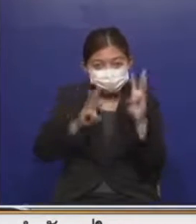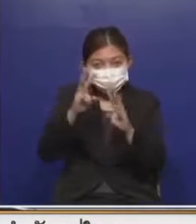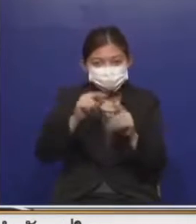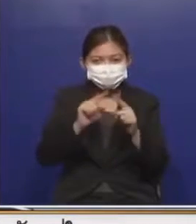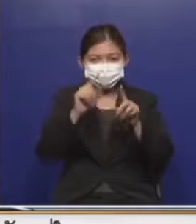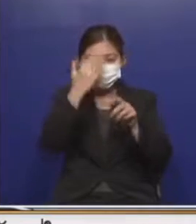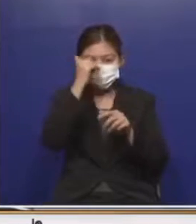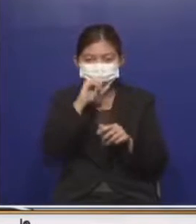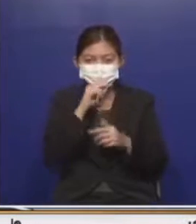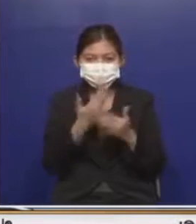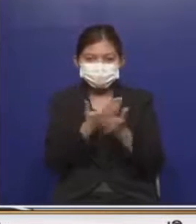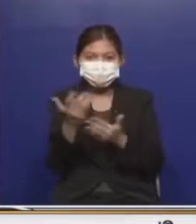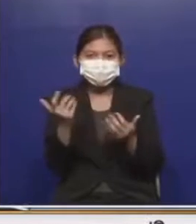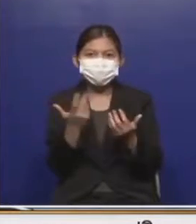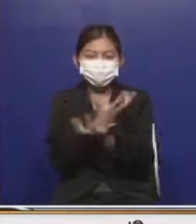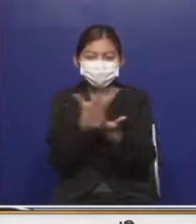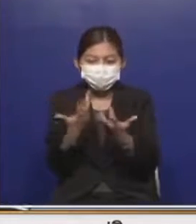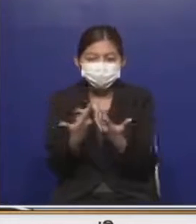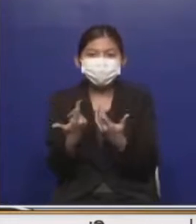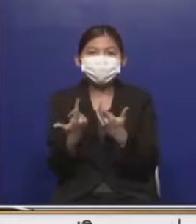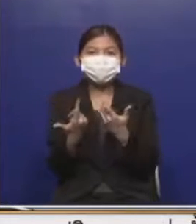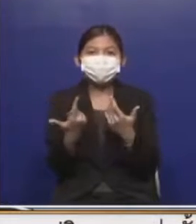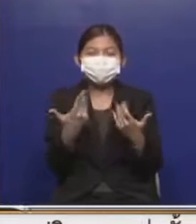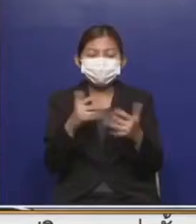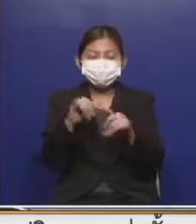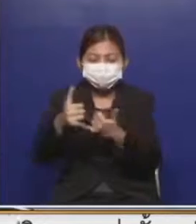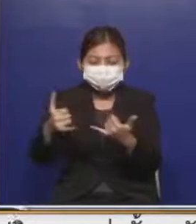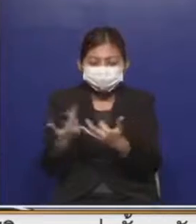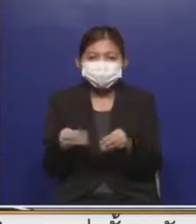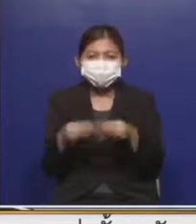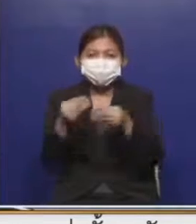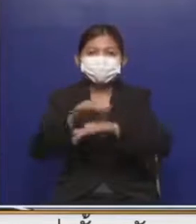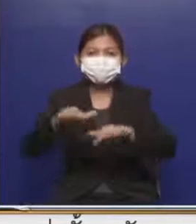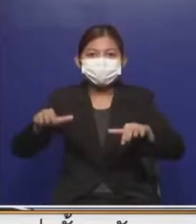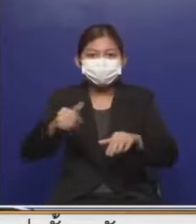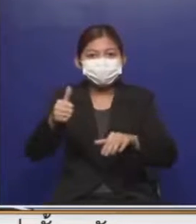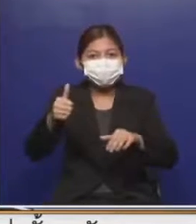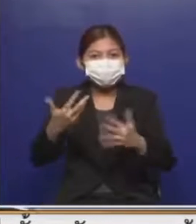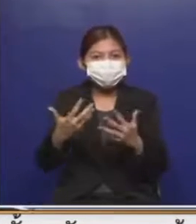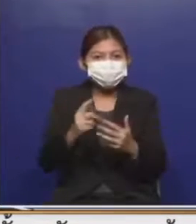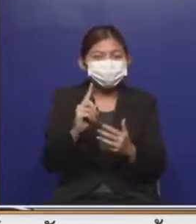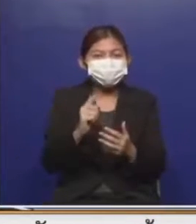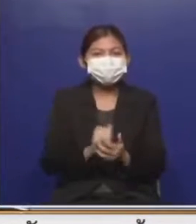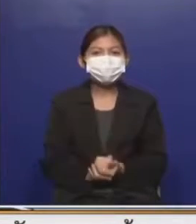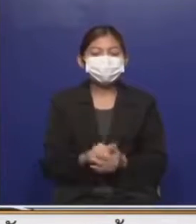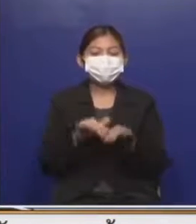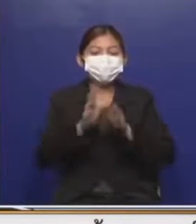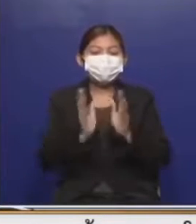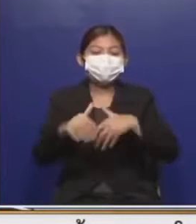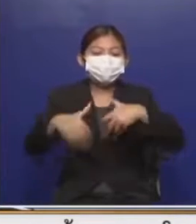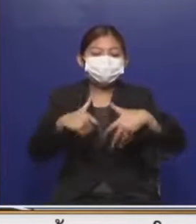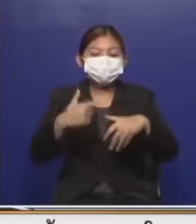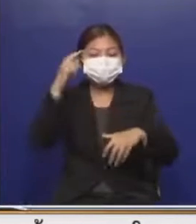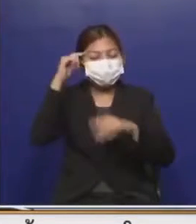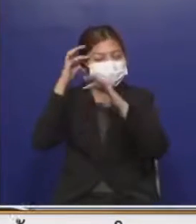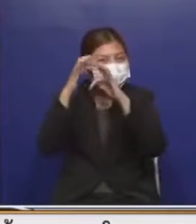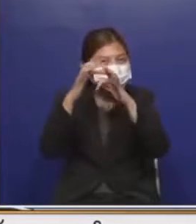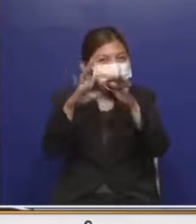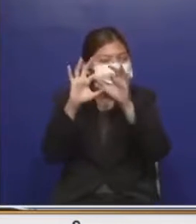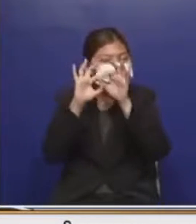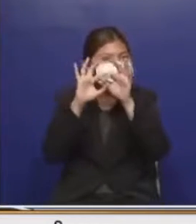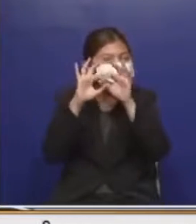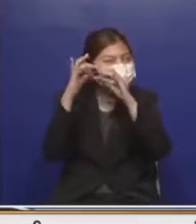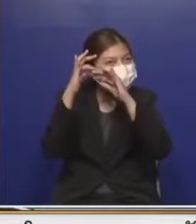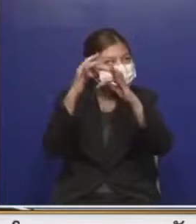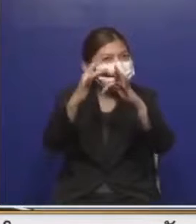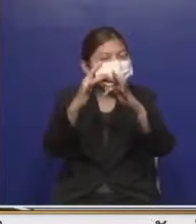งบประมาณปี 605 จริ ๆ แลวปชาช Mattea gravity ofเขาแค่ต้องการเหนงบที่มีสามานสำ